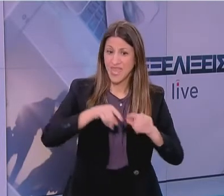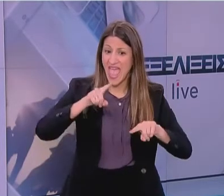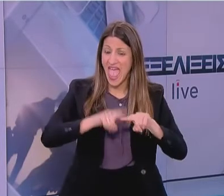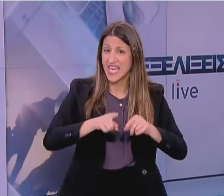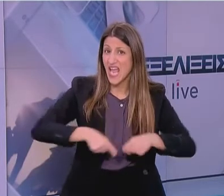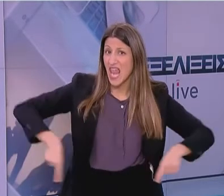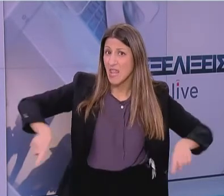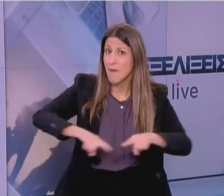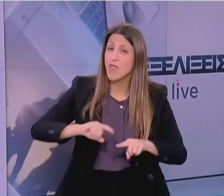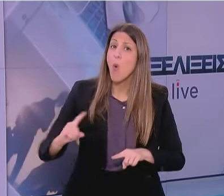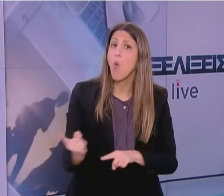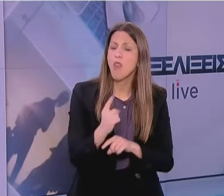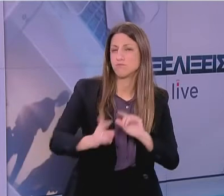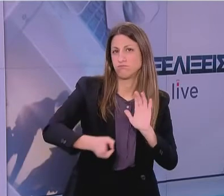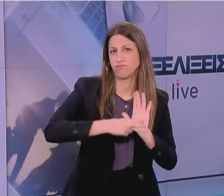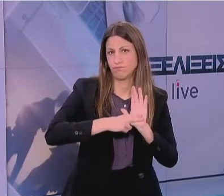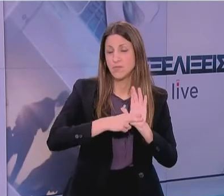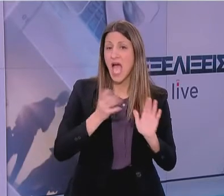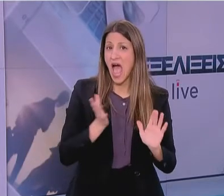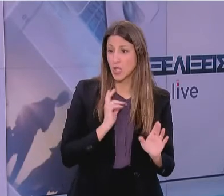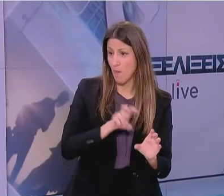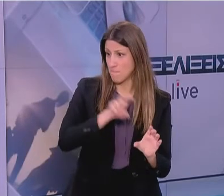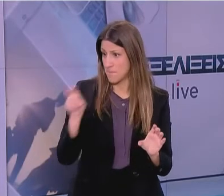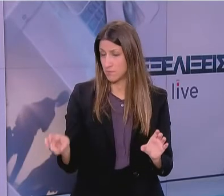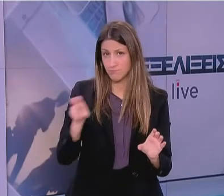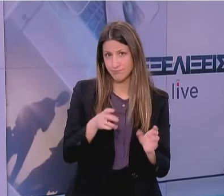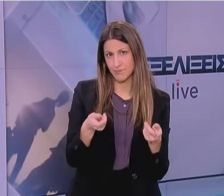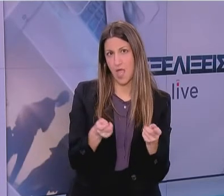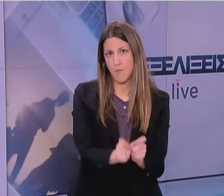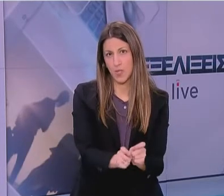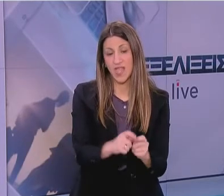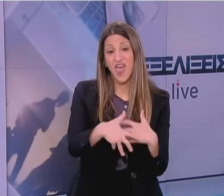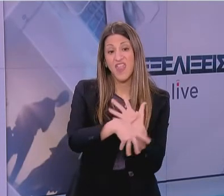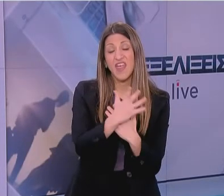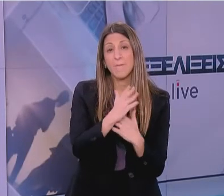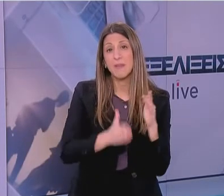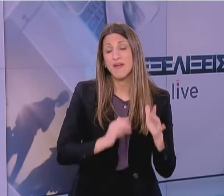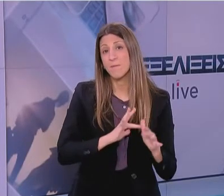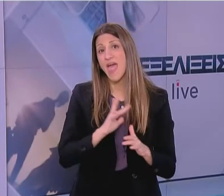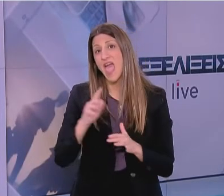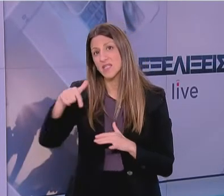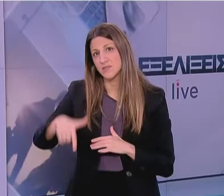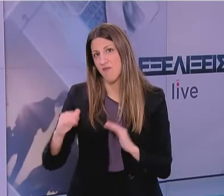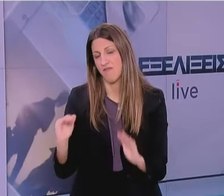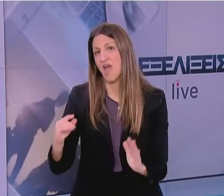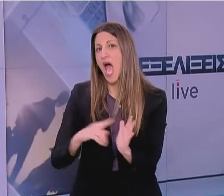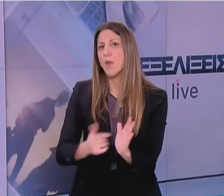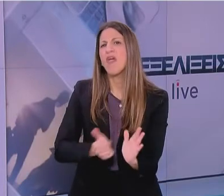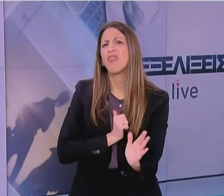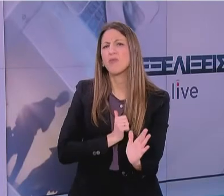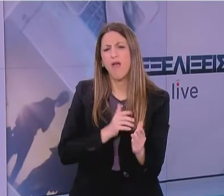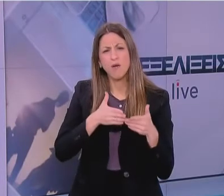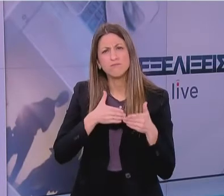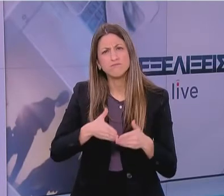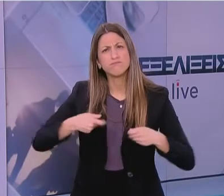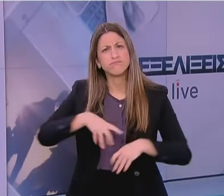λιμάνια και τις με οποιονδήποτε τρόπο αποβίβαση επιβατών από τα σκάφη αυτά από 15 Τρίτου, αλλά και ιδιωτικών πλοίων σκαφών